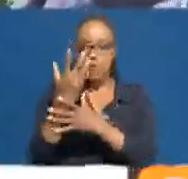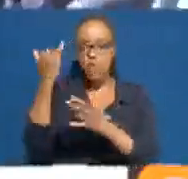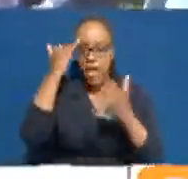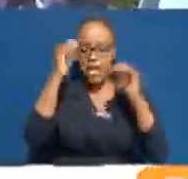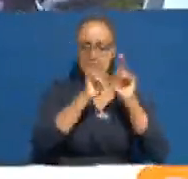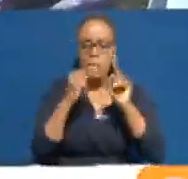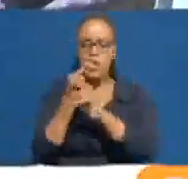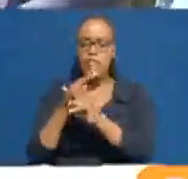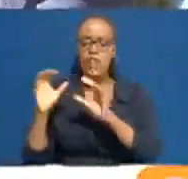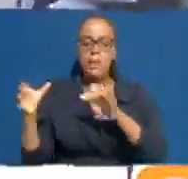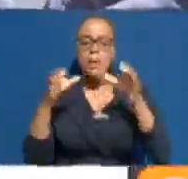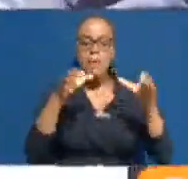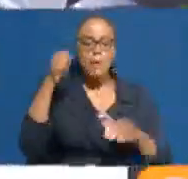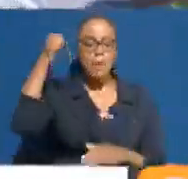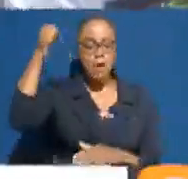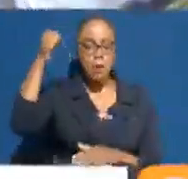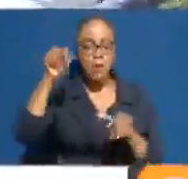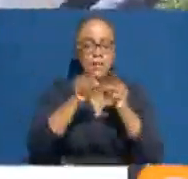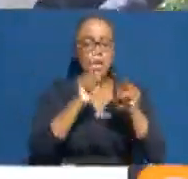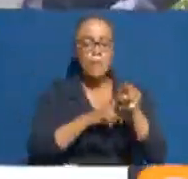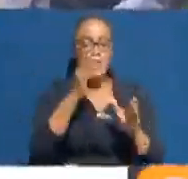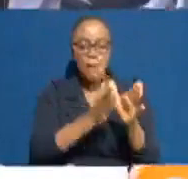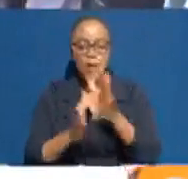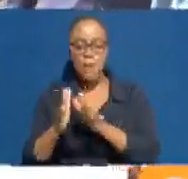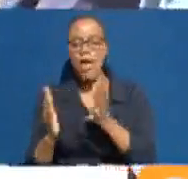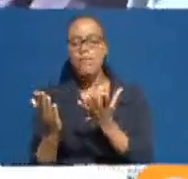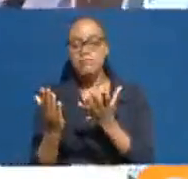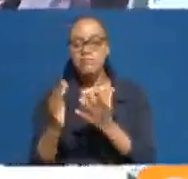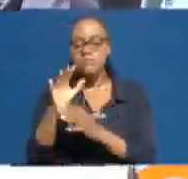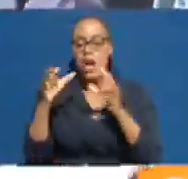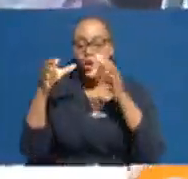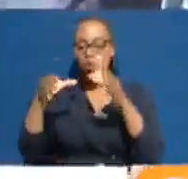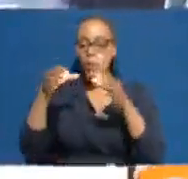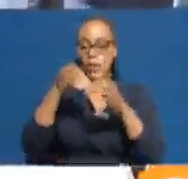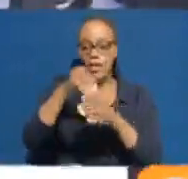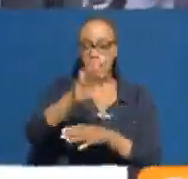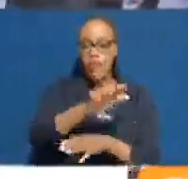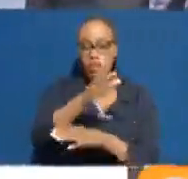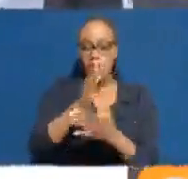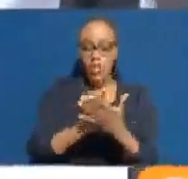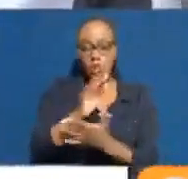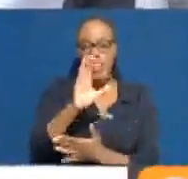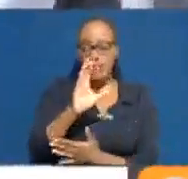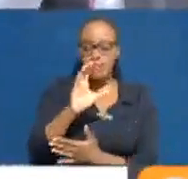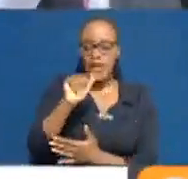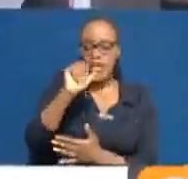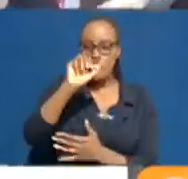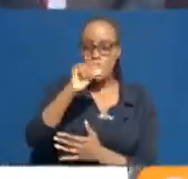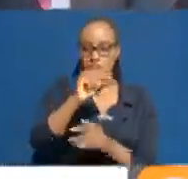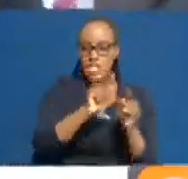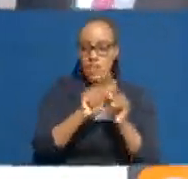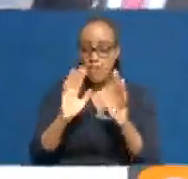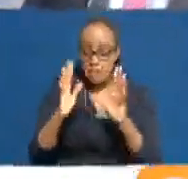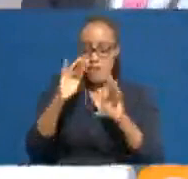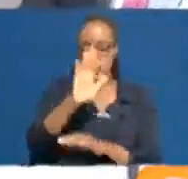na vyama mbalimbali vya kisiasa anapoandaa kikosi chake bungeni. Kwa mujibu wa sheria, kamati andalizi ya sherehe za